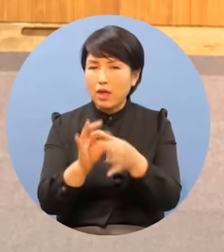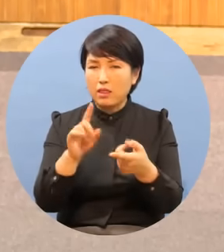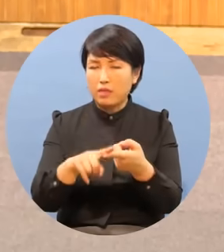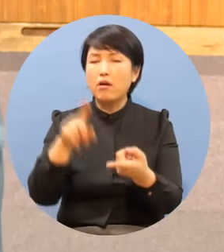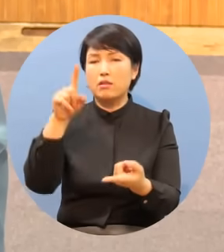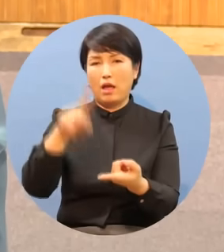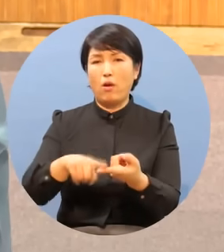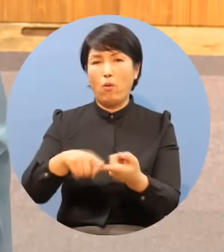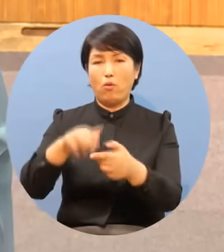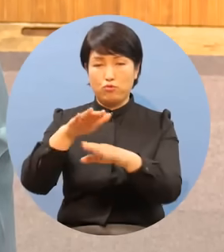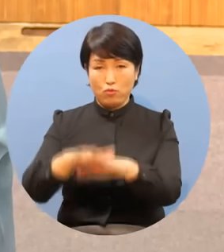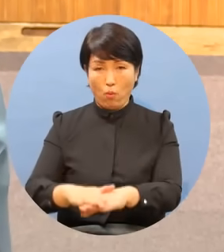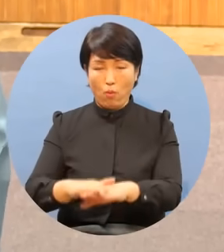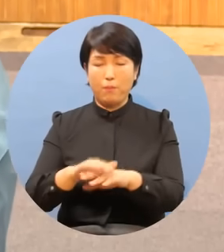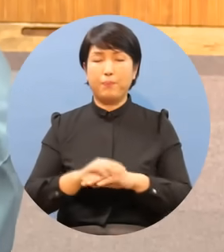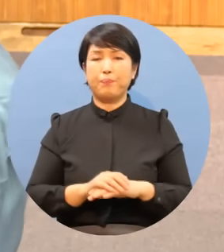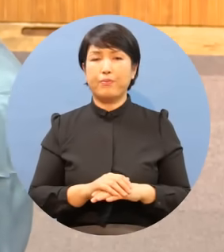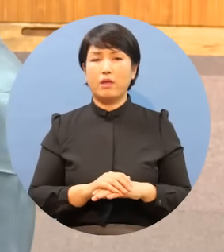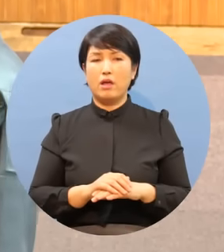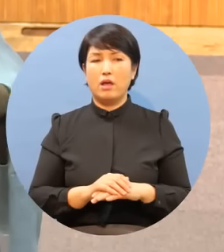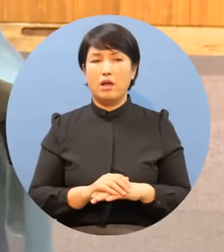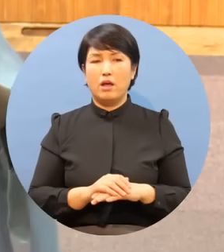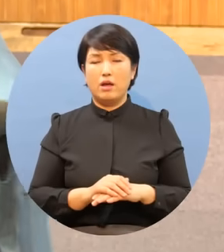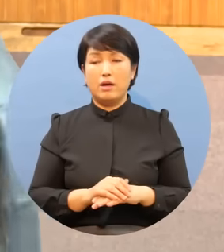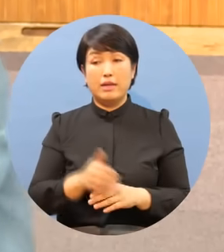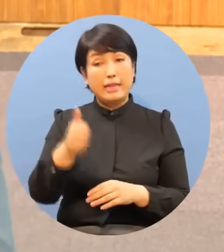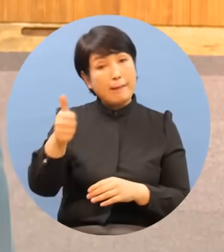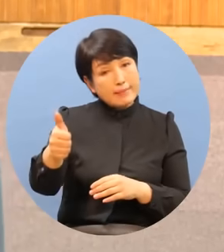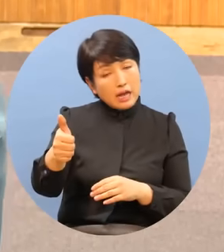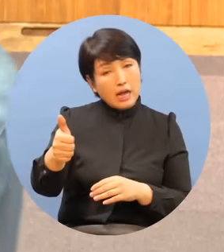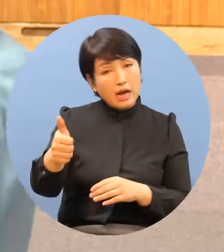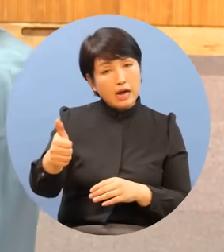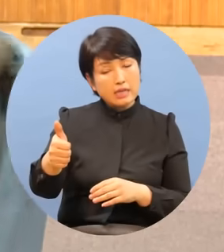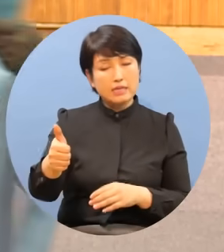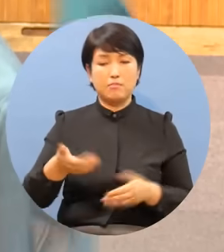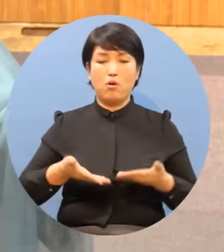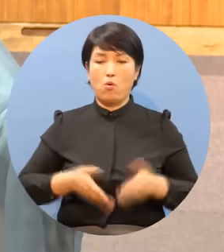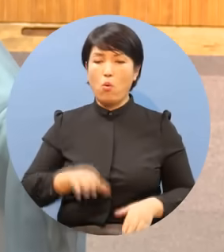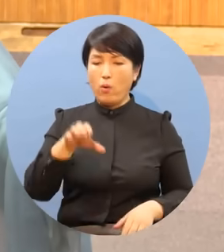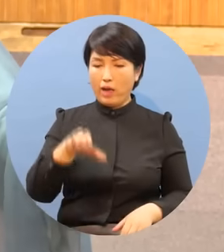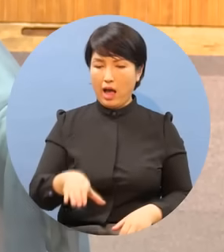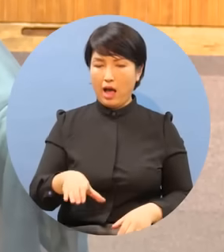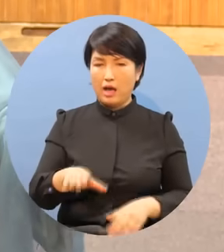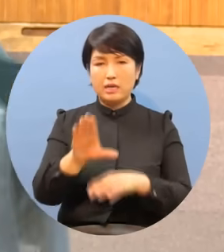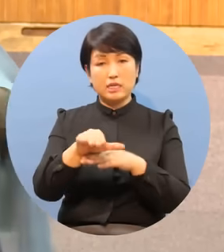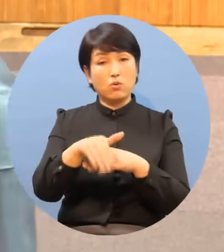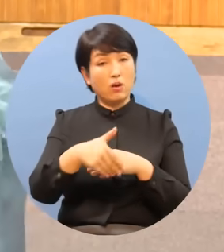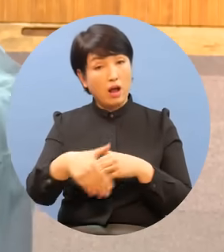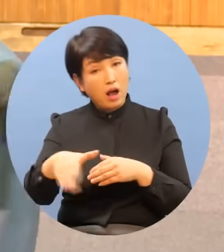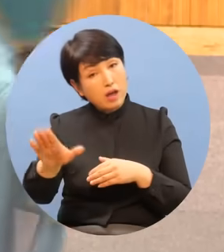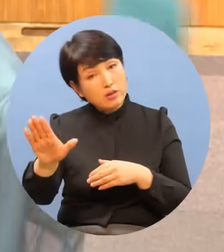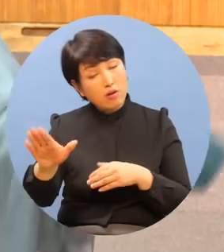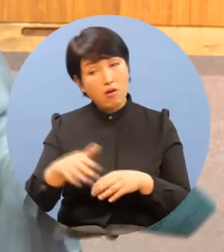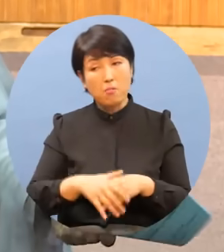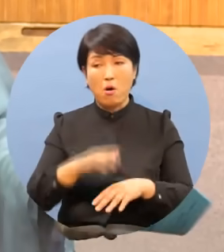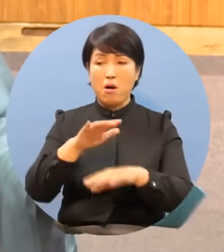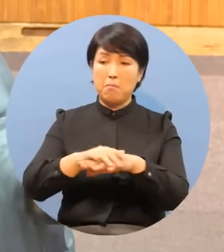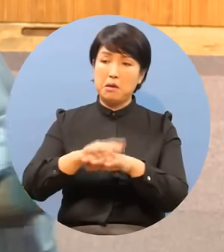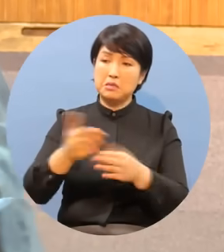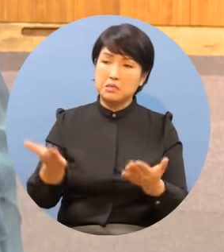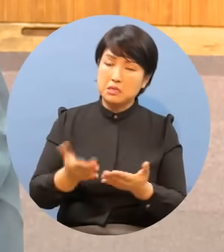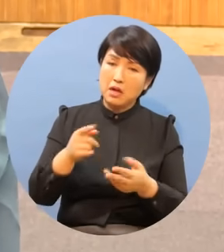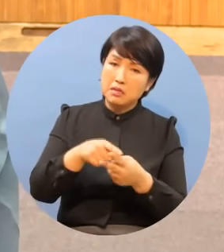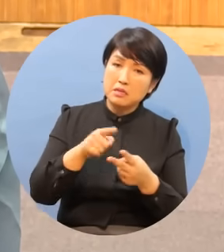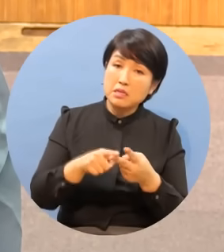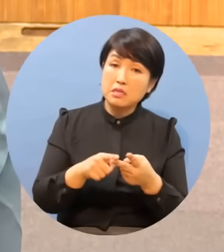가지 복잡하니까 그래서 뭐 남자는 자기 고향에 뭐 전원생활 하고 싶으면 귀농하고